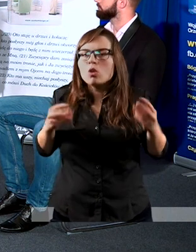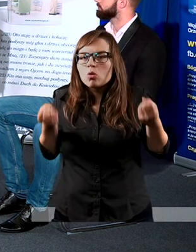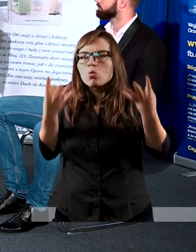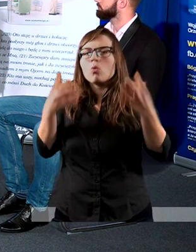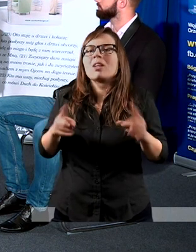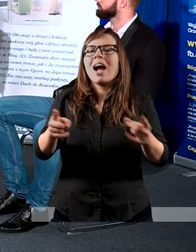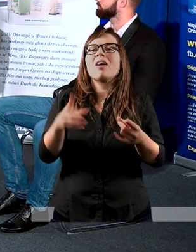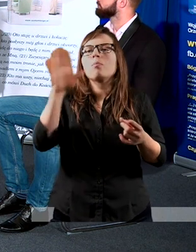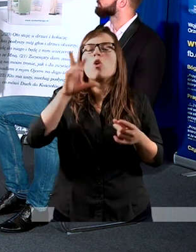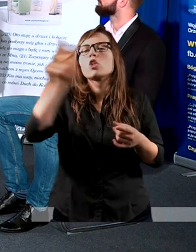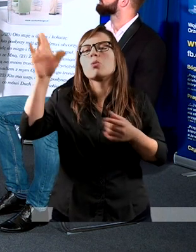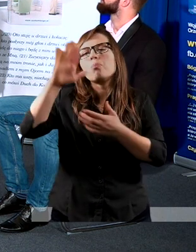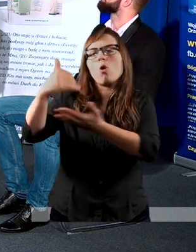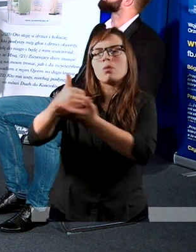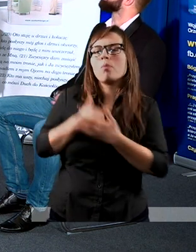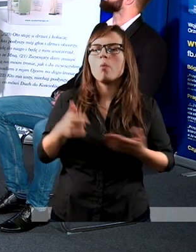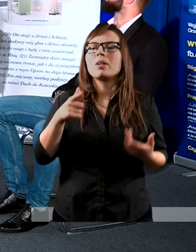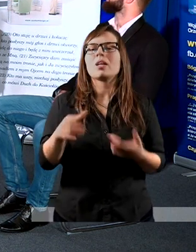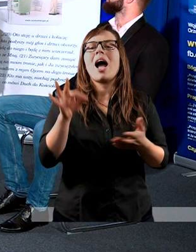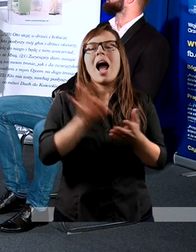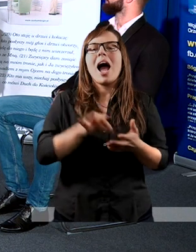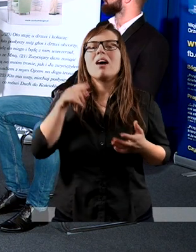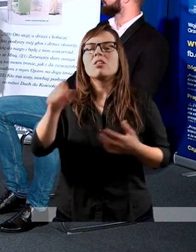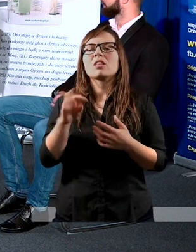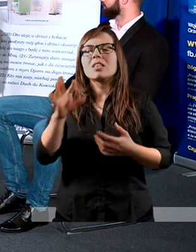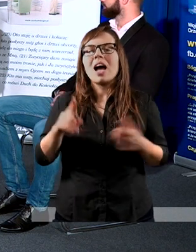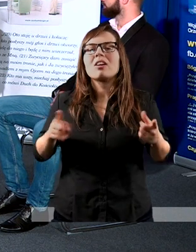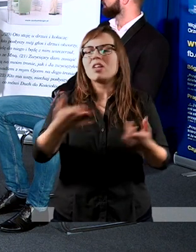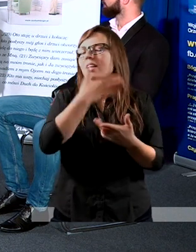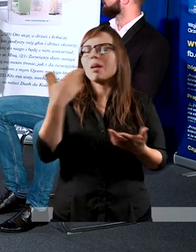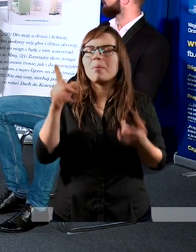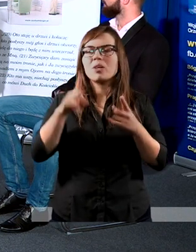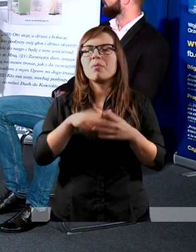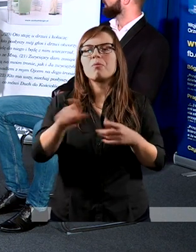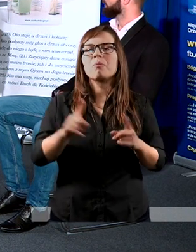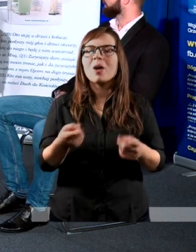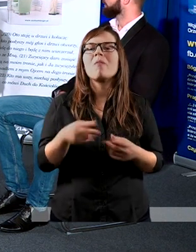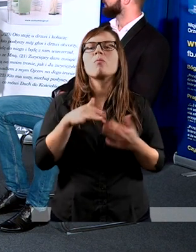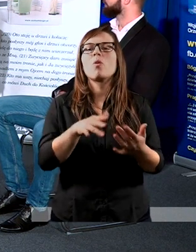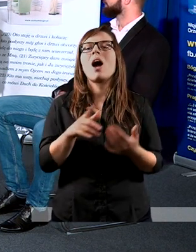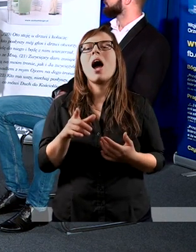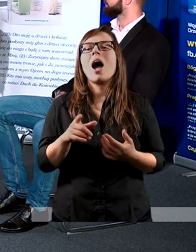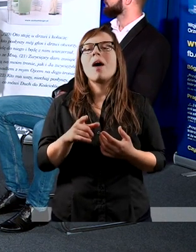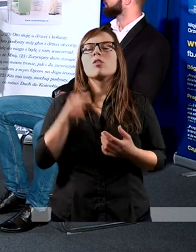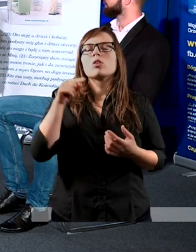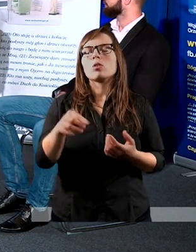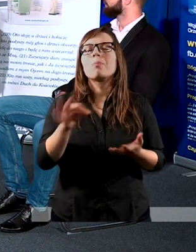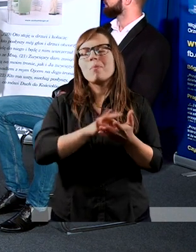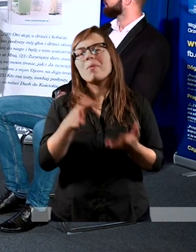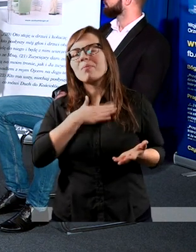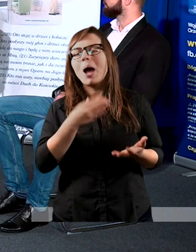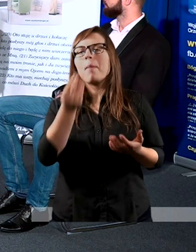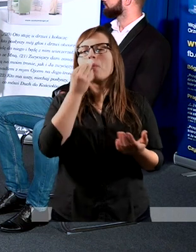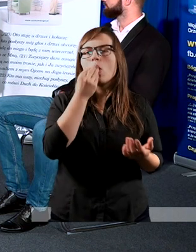zioła, czy to pomoc Boża. No akurat specjalnie o ziołach wiele nie mamy w Piśmie Świętym, ale jednak